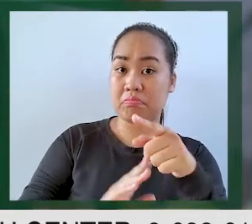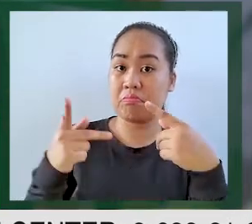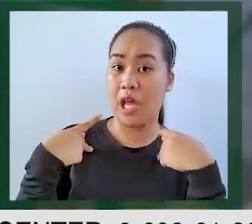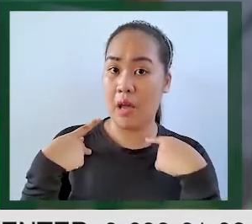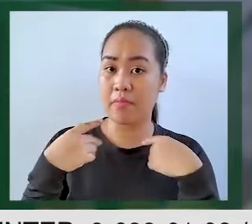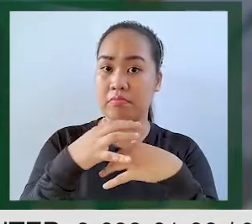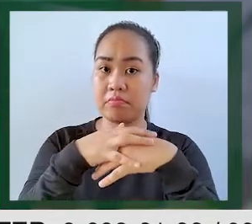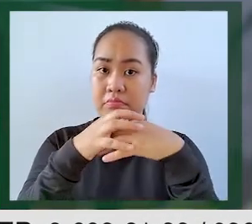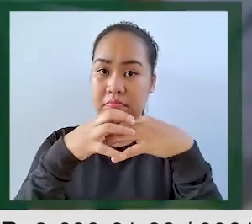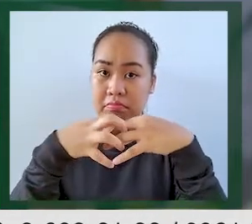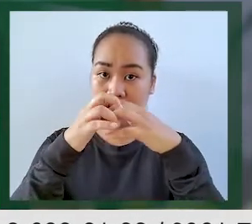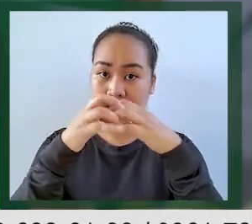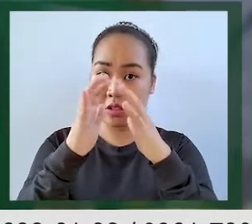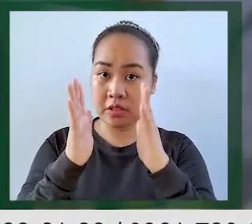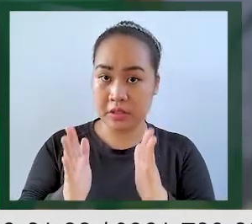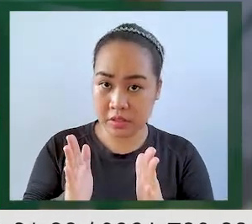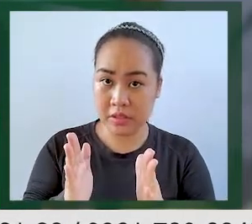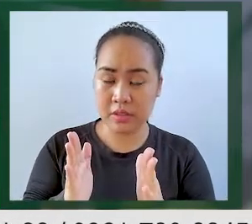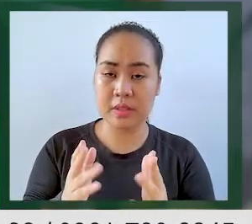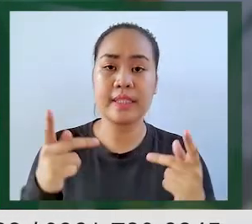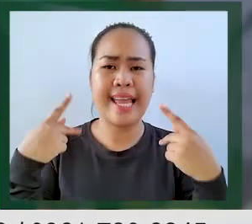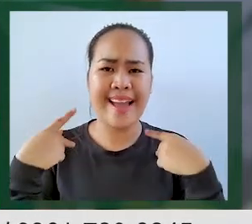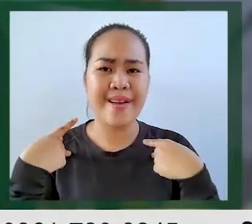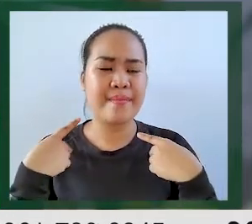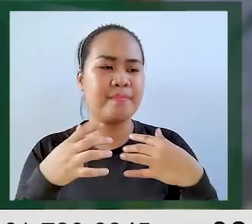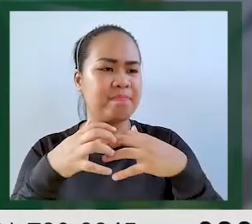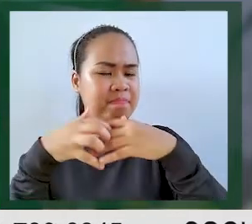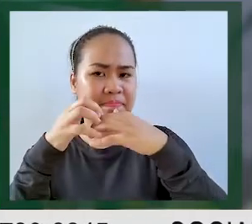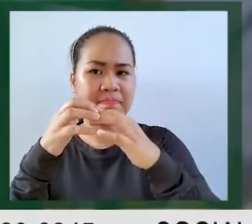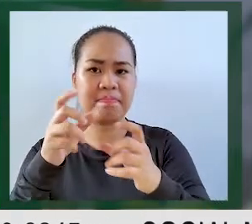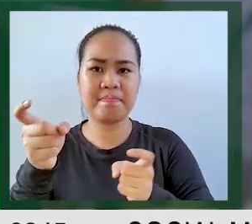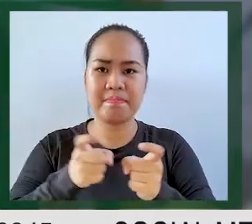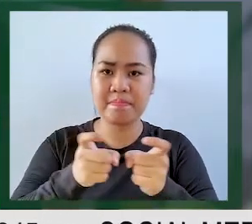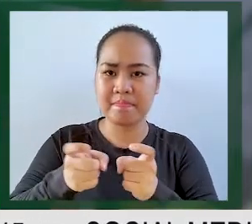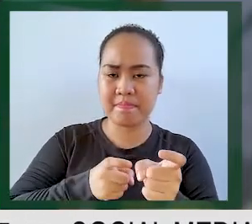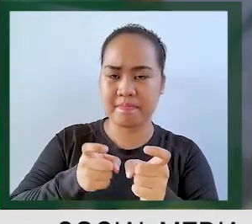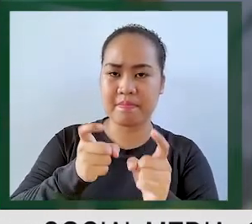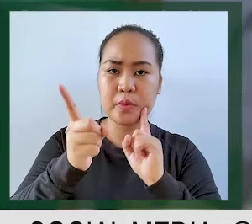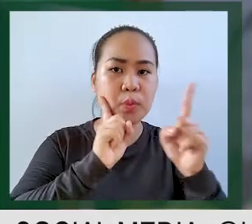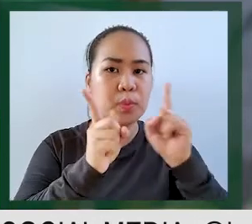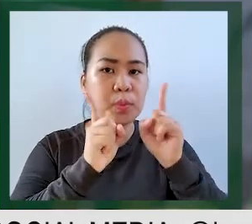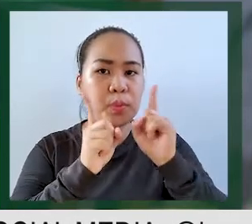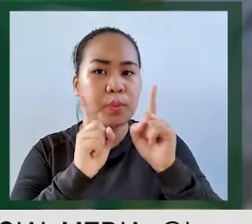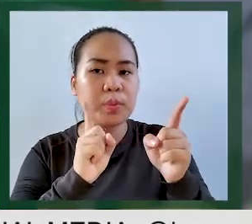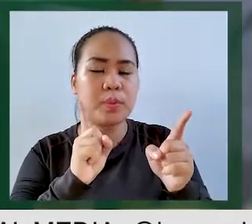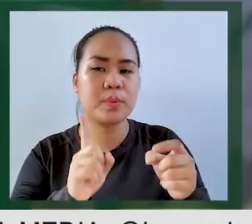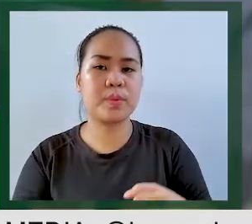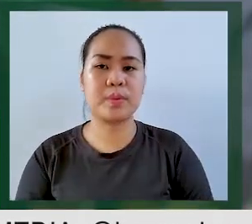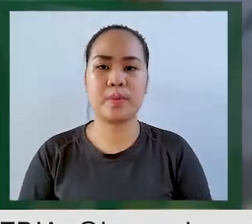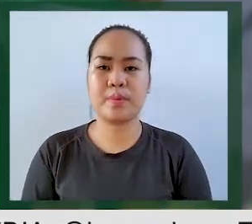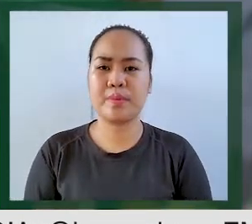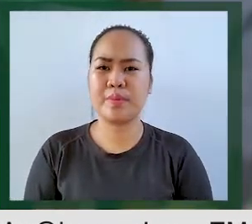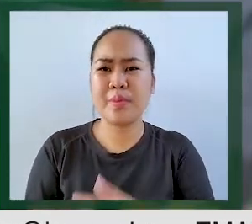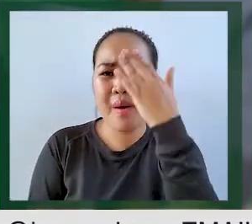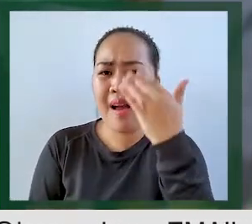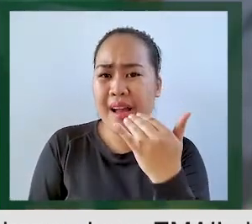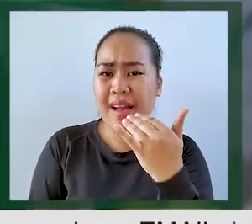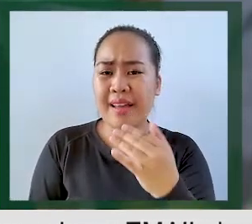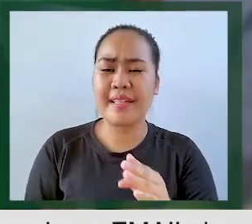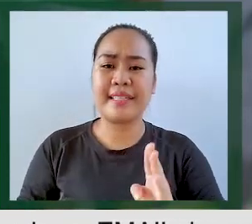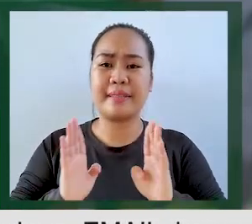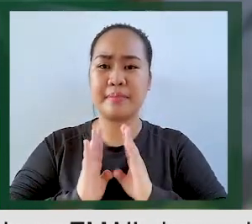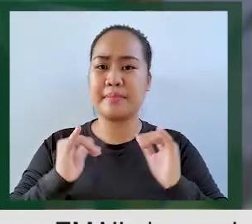ang barangay hindi po talaga mapupuntahan ang bawat opisina, no? Barangay San Antonio is home to about